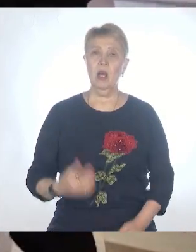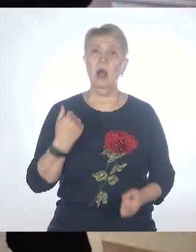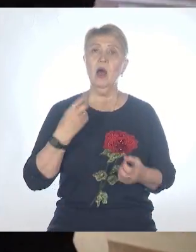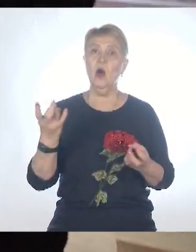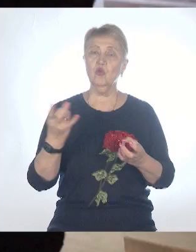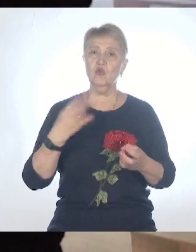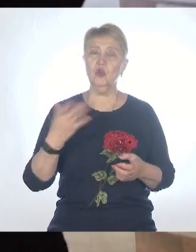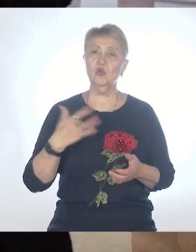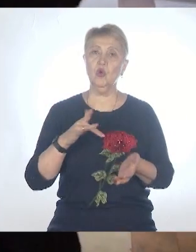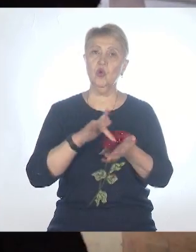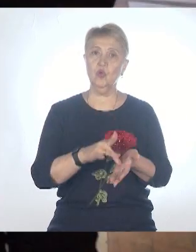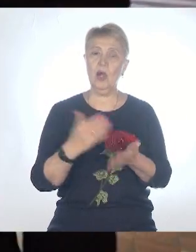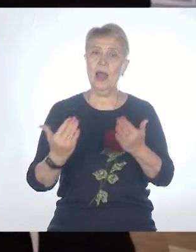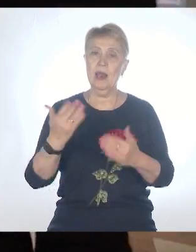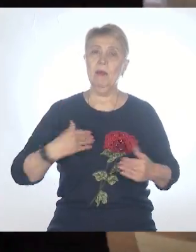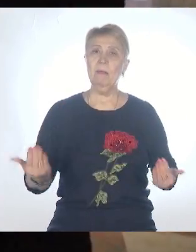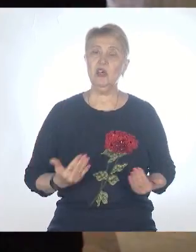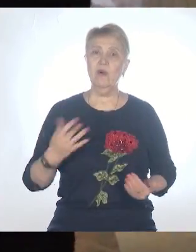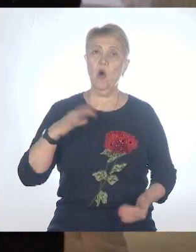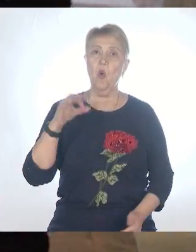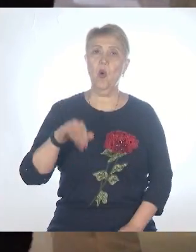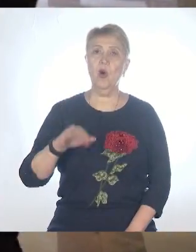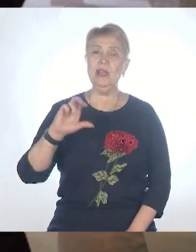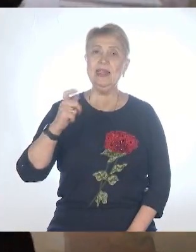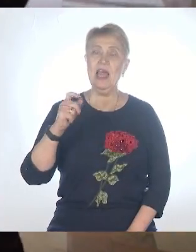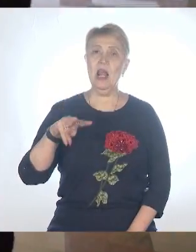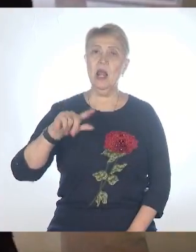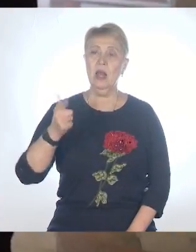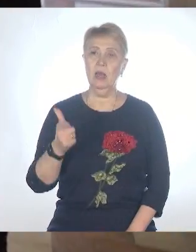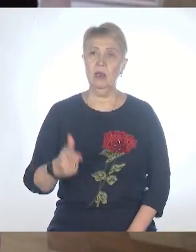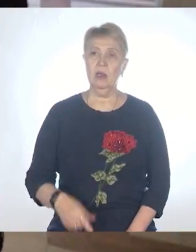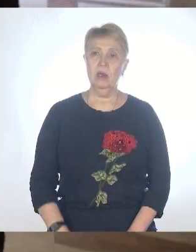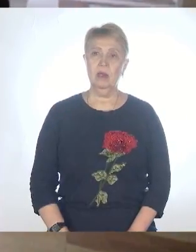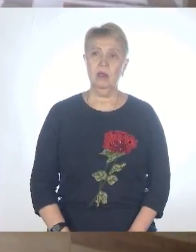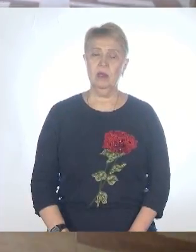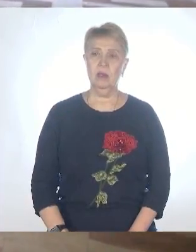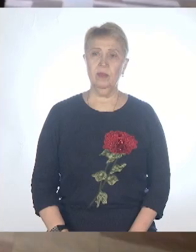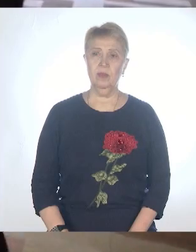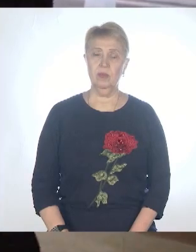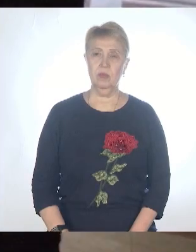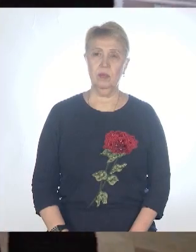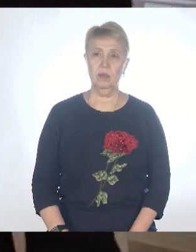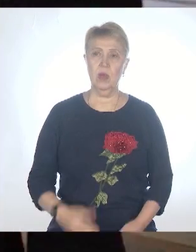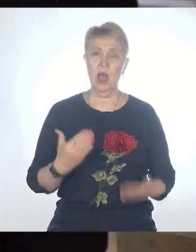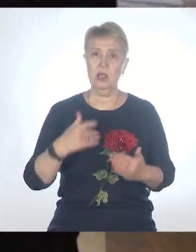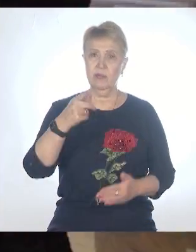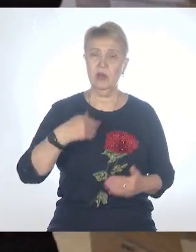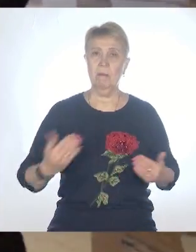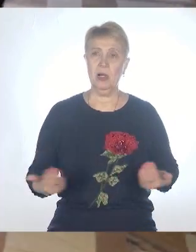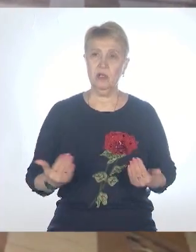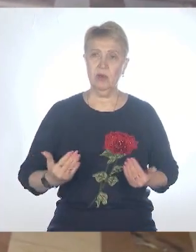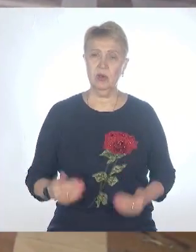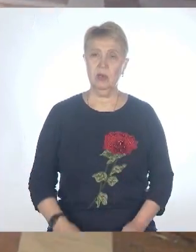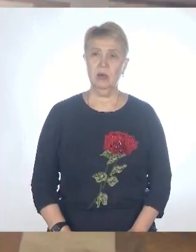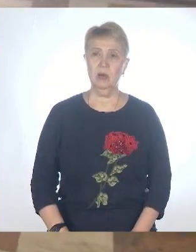либо проживание в отеле. Поэтому поездка к бабушке не подойдет, или размещение в апартаментах тоже. Но если вы проживаете в отеле, например,